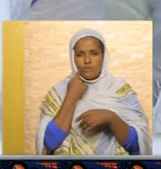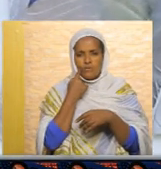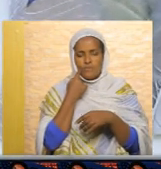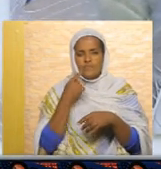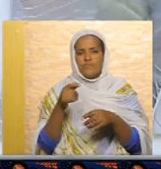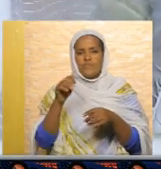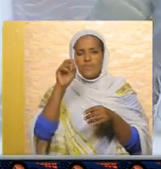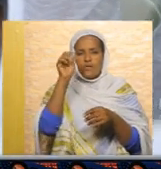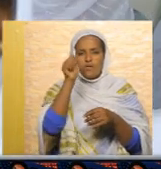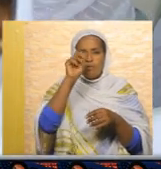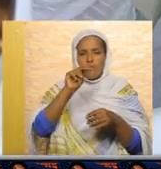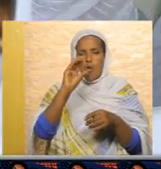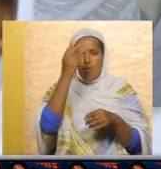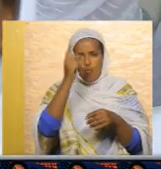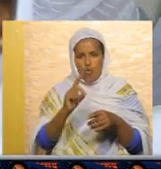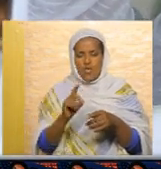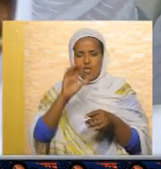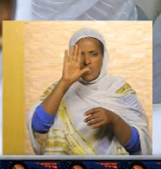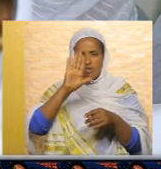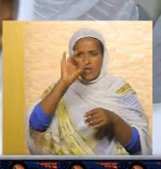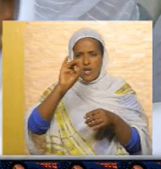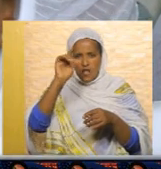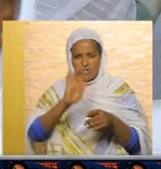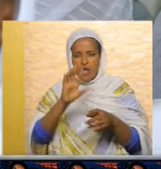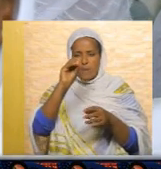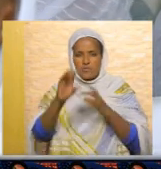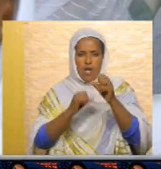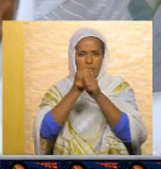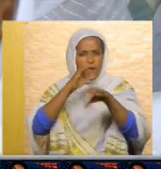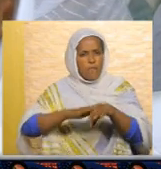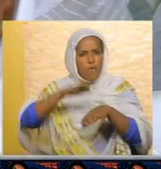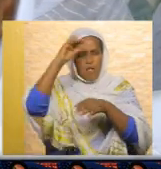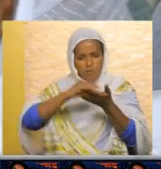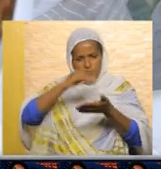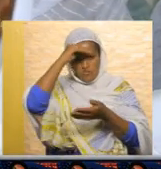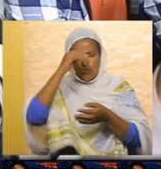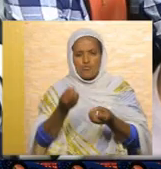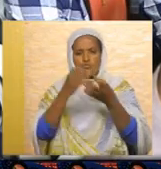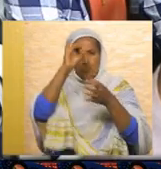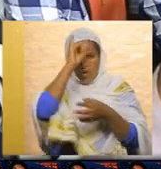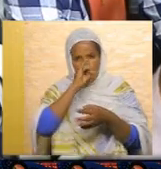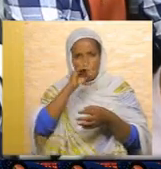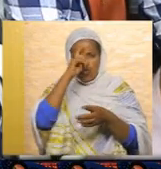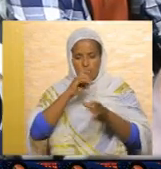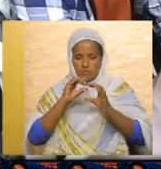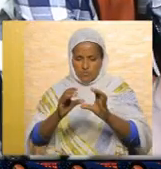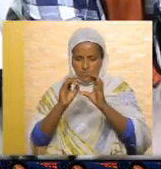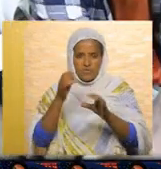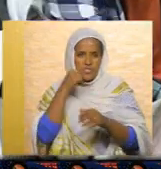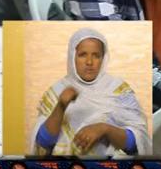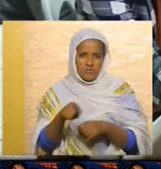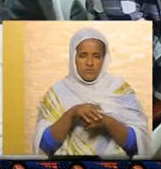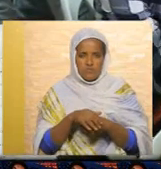አልተፈጠሩም በሚለው መጠይቅ 82 በመቶ የሚሆኑ ሴቶች እኩል አልተፈጠሩም ባይ ሲሆኑ 18 በመቶ የሚሆኑት ወንዶችም